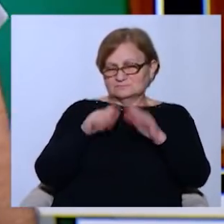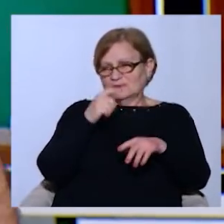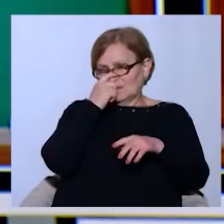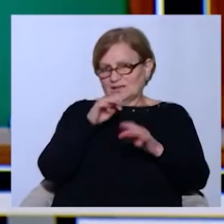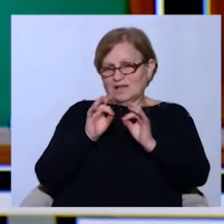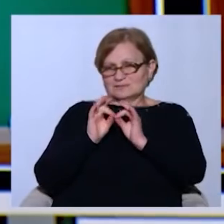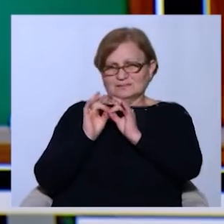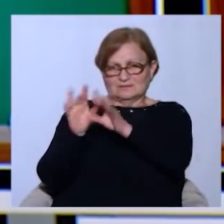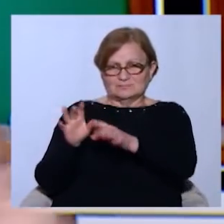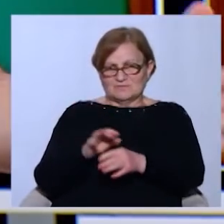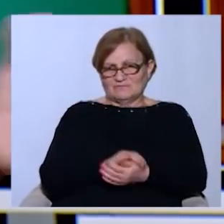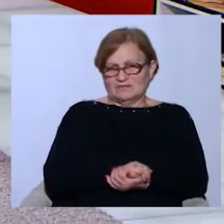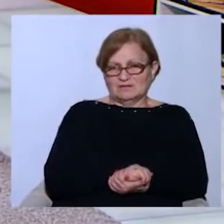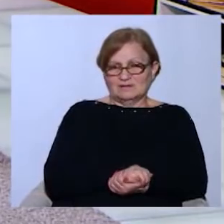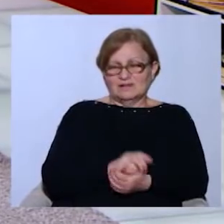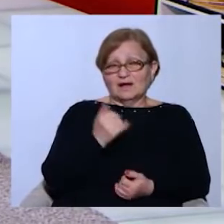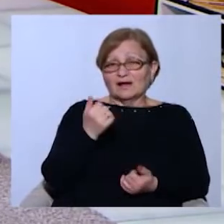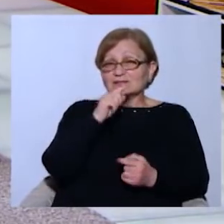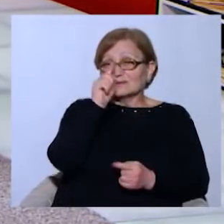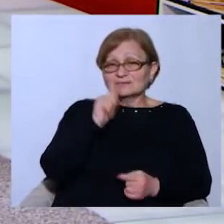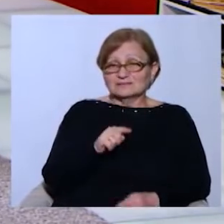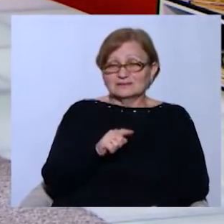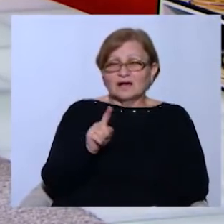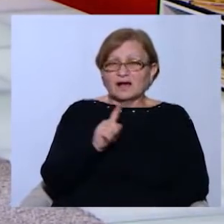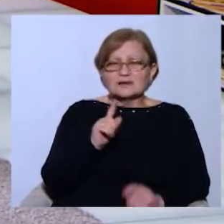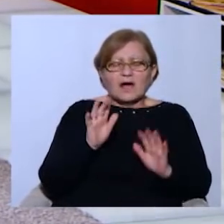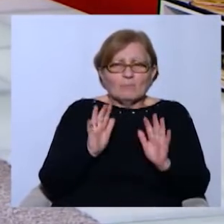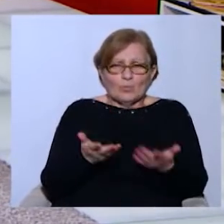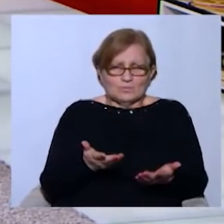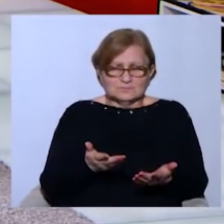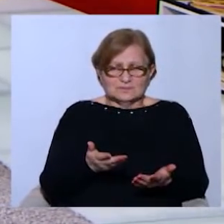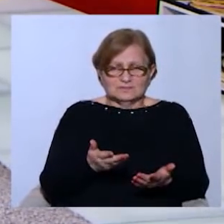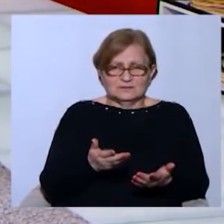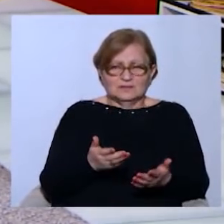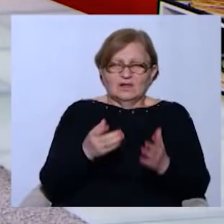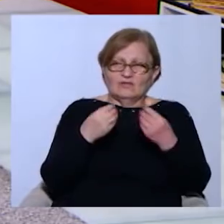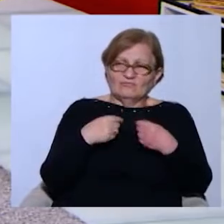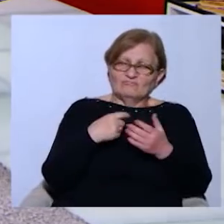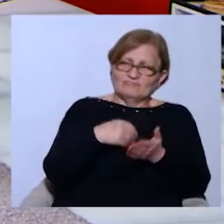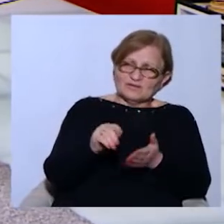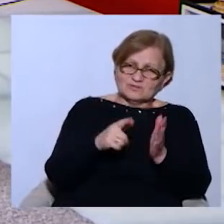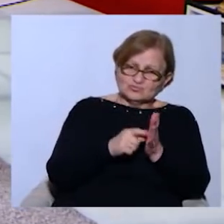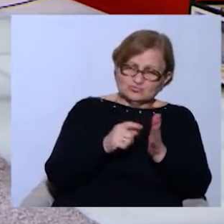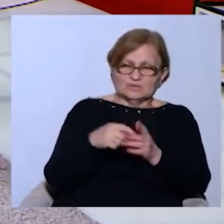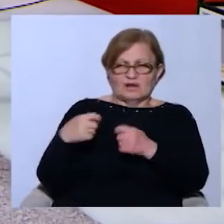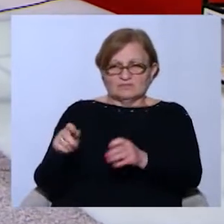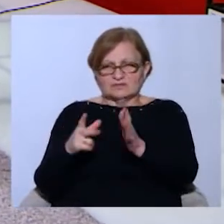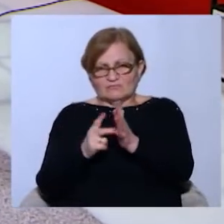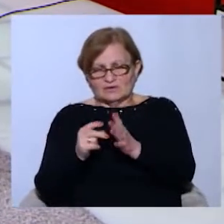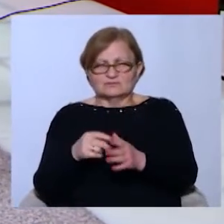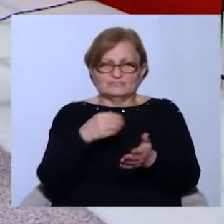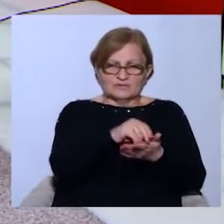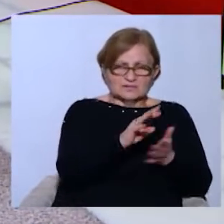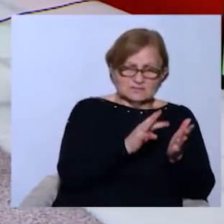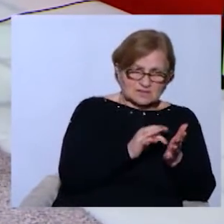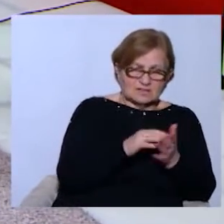ჩემი ქუდი 10 ლარად. კითხვა არის ასეთი. რა მოხდა? აი ამ ვიყიდე 7 ლარად, გავყიდე 8 ლარად, ვიყიდე 9 ლარად, გავყიდე 10 ლარად. რა